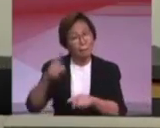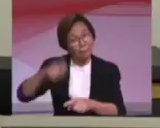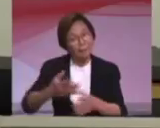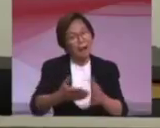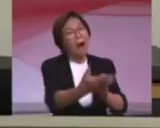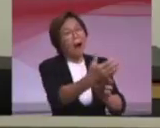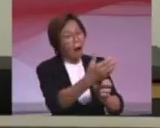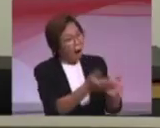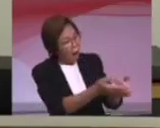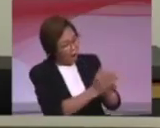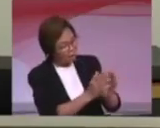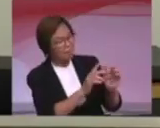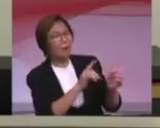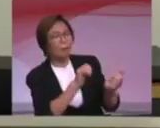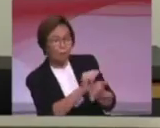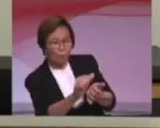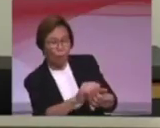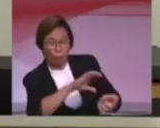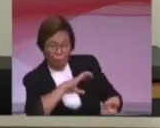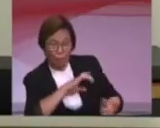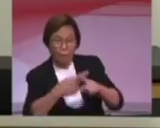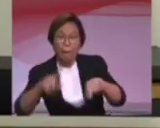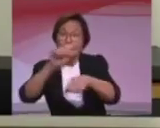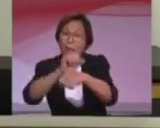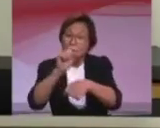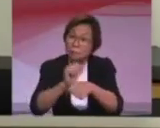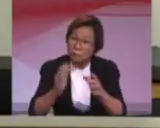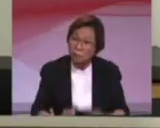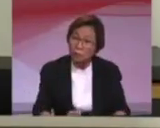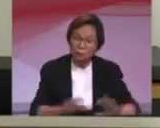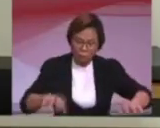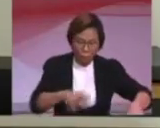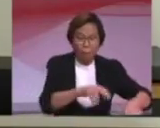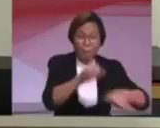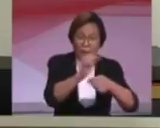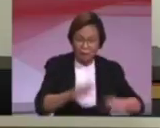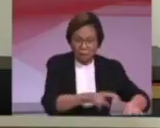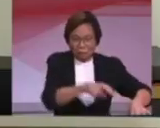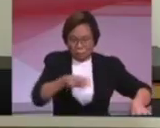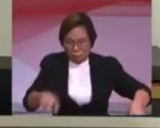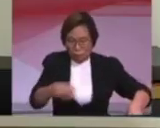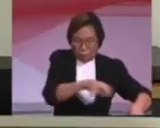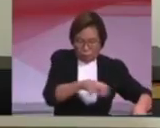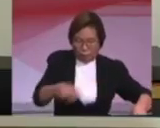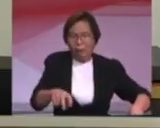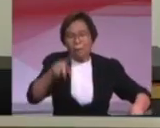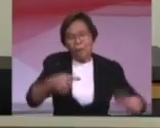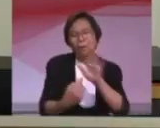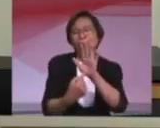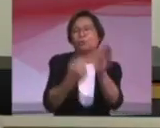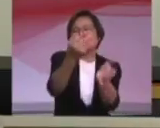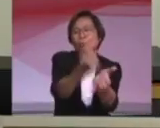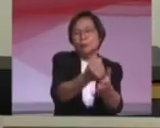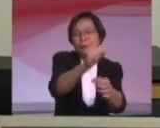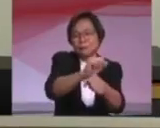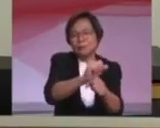polis. Walaubagaimanapun, bagi pekerja yang perlu merentas daerah ataupun negeri, mereka perlu menunjukkan pas